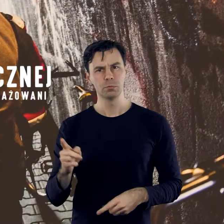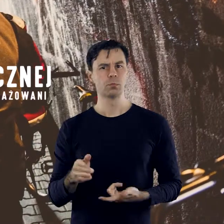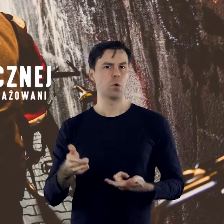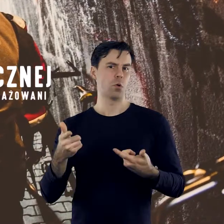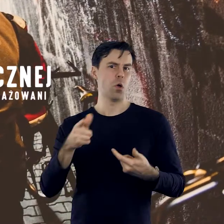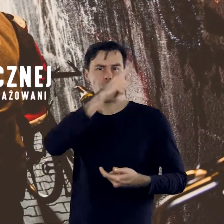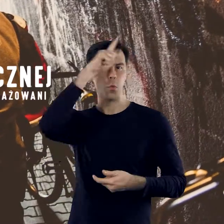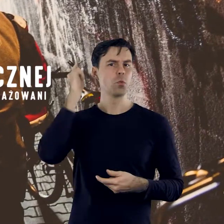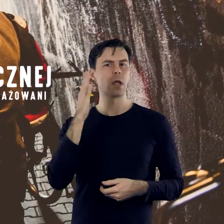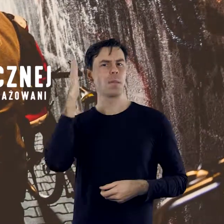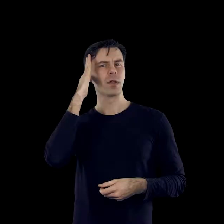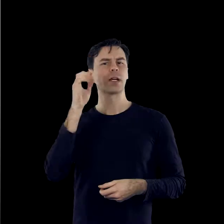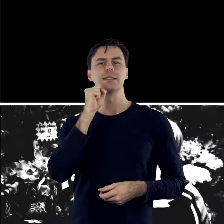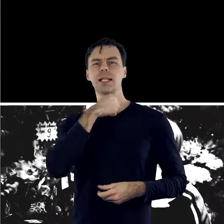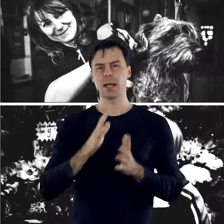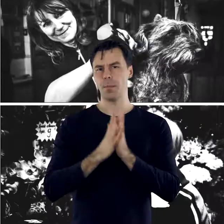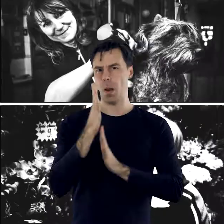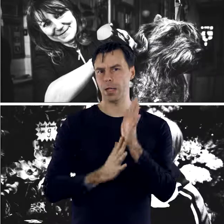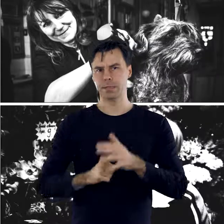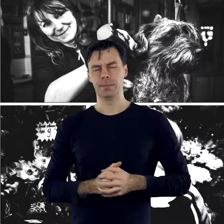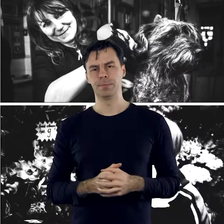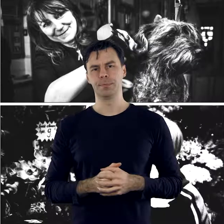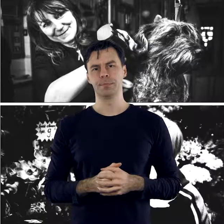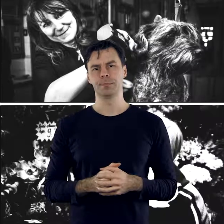są też mieszkańcy Starego Polesia.